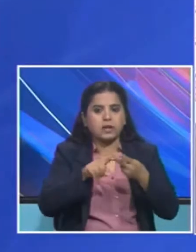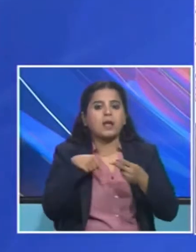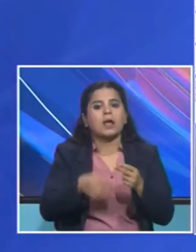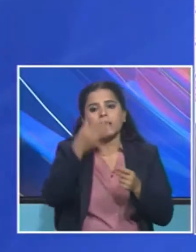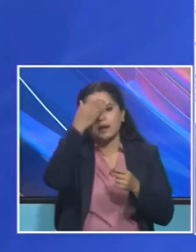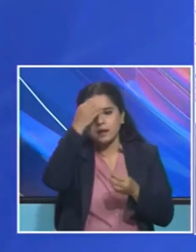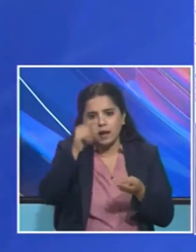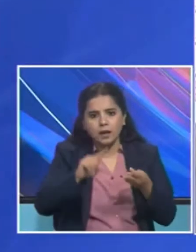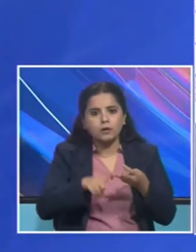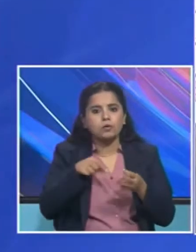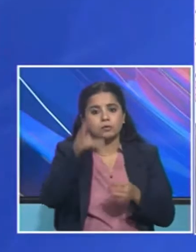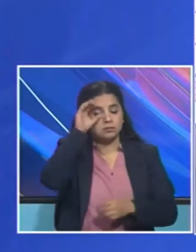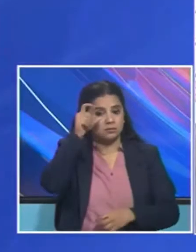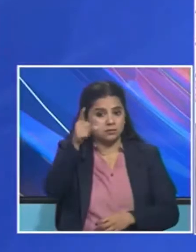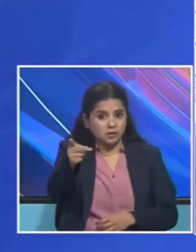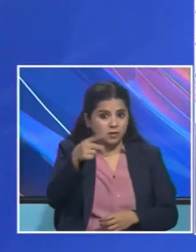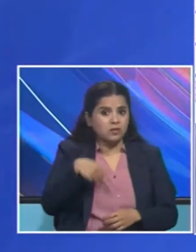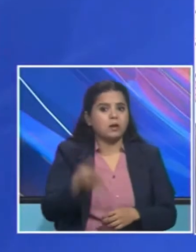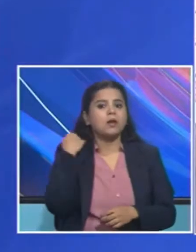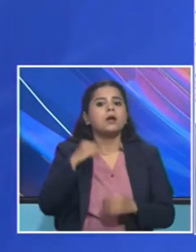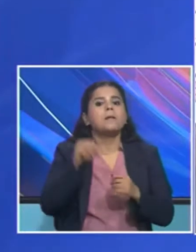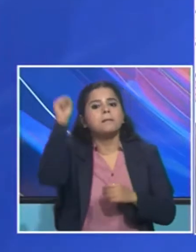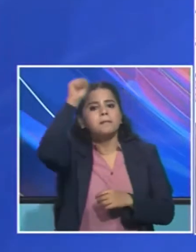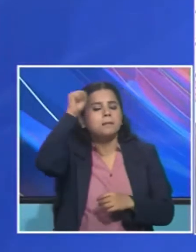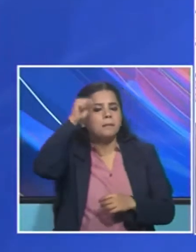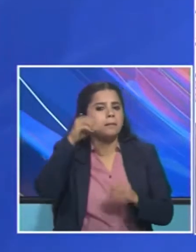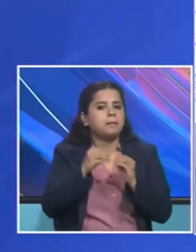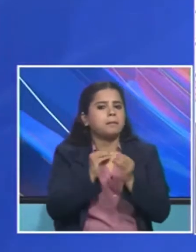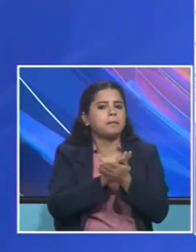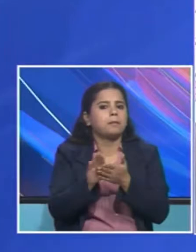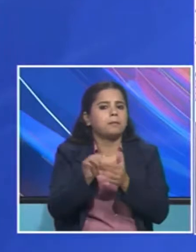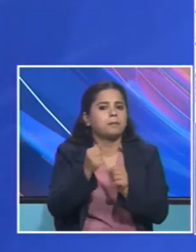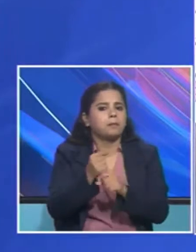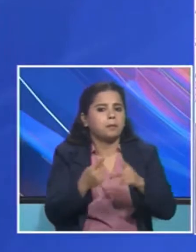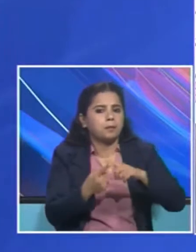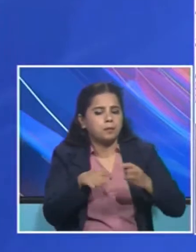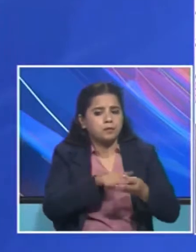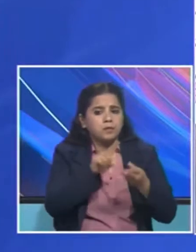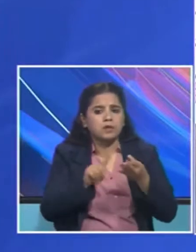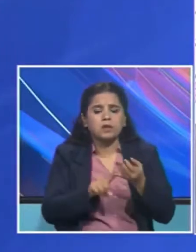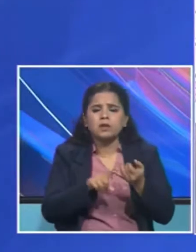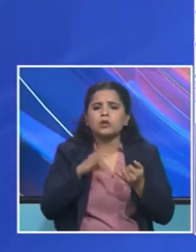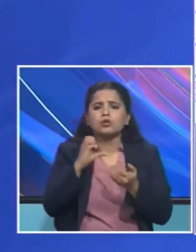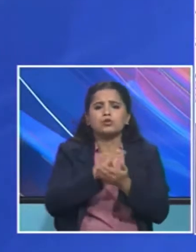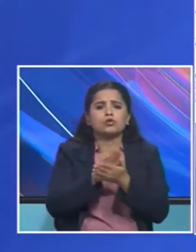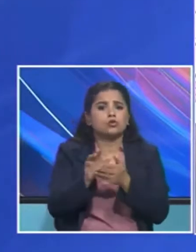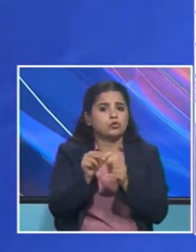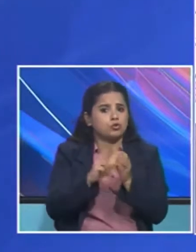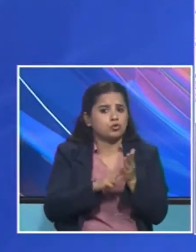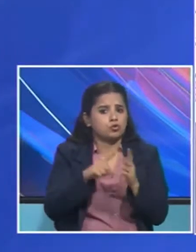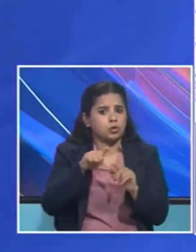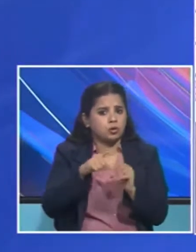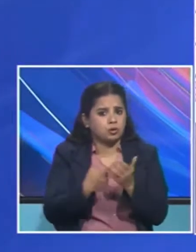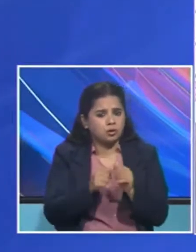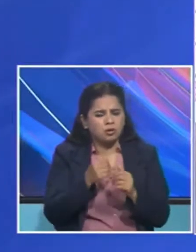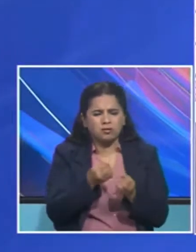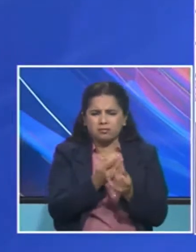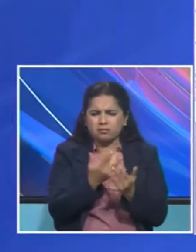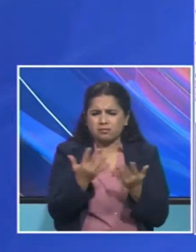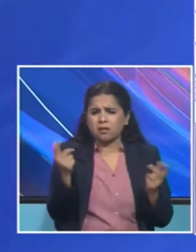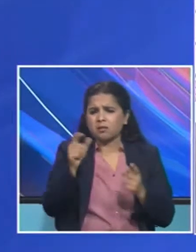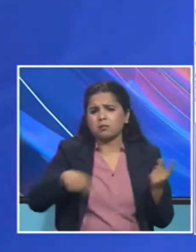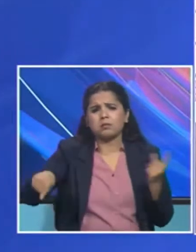अम्बेडकर, भगत सिंह, सुखदेव, राजगुरु, चंद्रशेखर आजाद जैसे अनगिनत